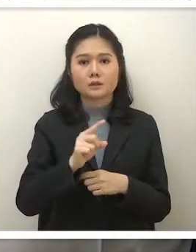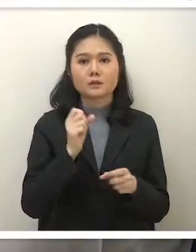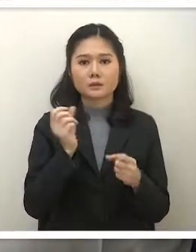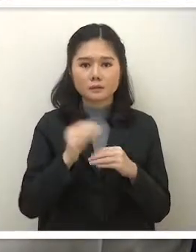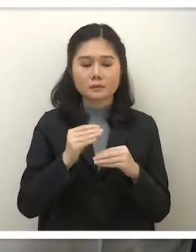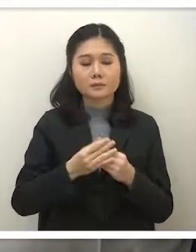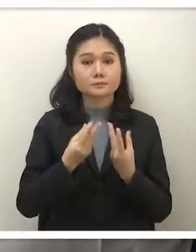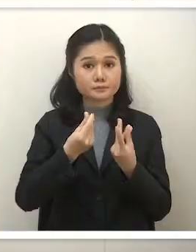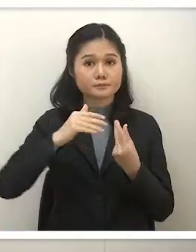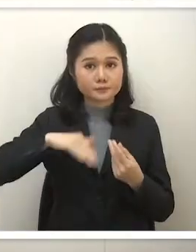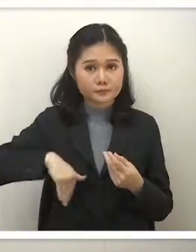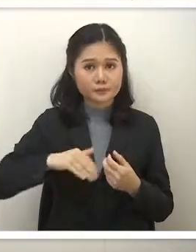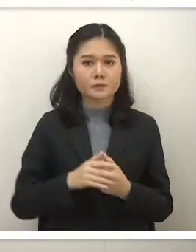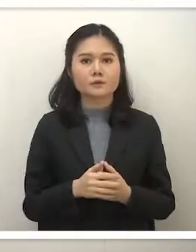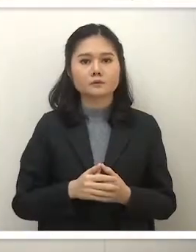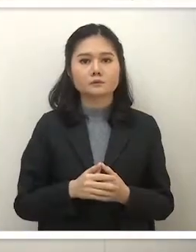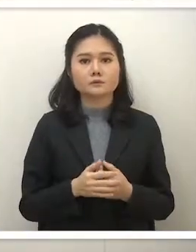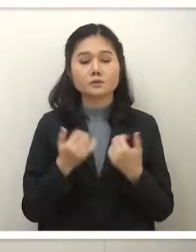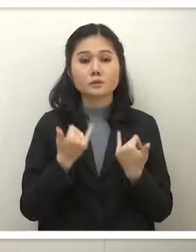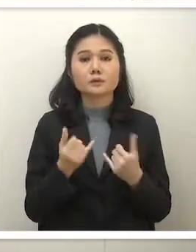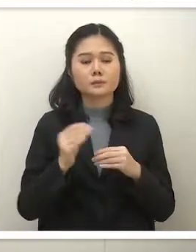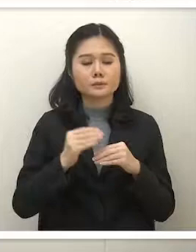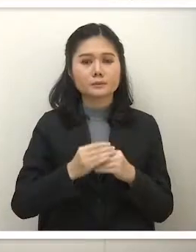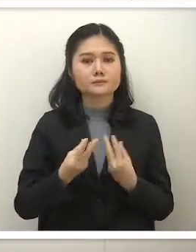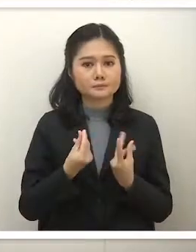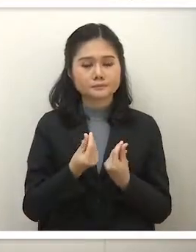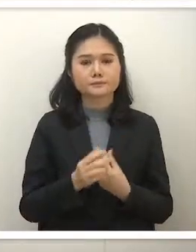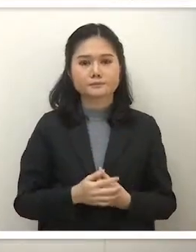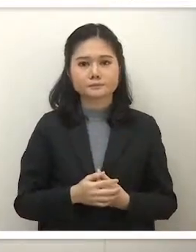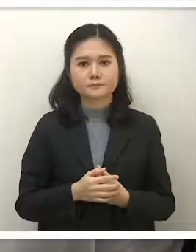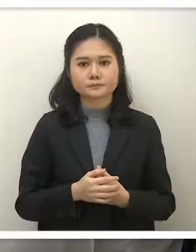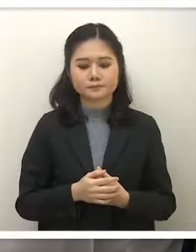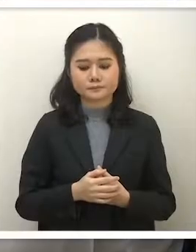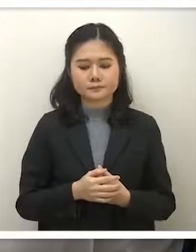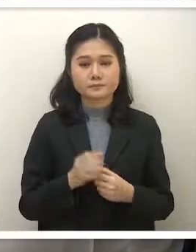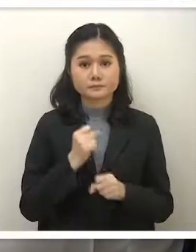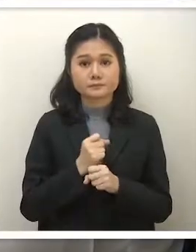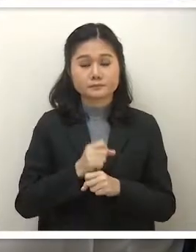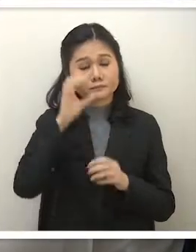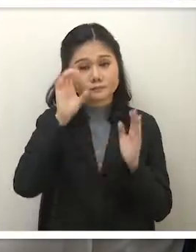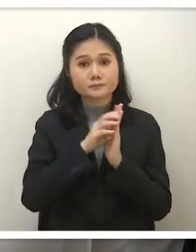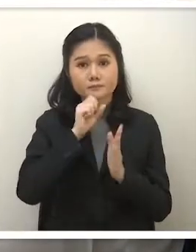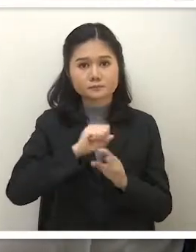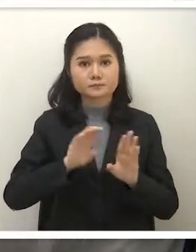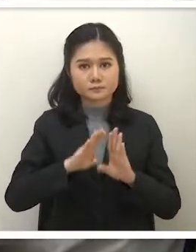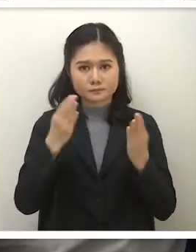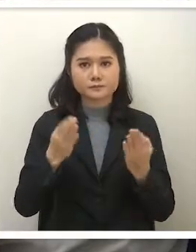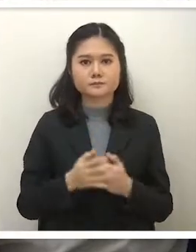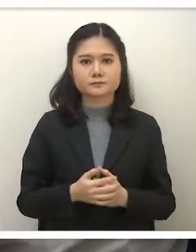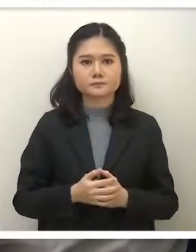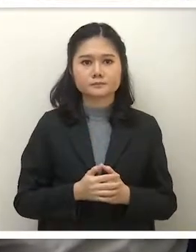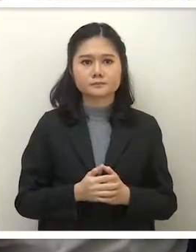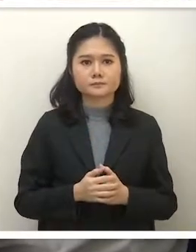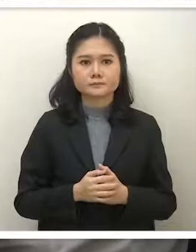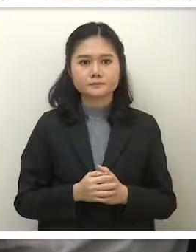ไปใส่รายละเอียดนะครับซึ่งวันนี้เดี๋ยวเราจะมาใส่รายละเอียดกันนะครับเปิดงานเก่าขึ้นมาครับ